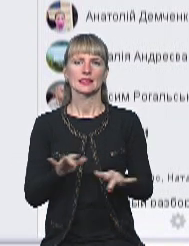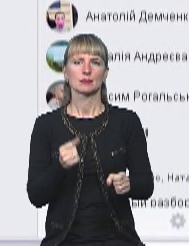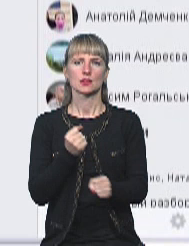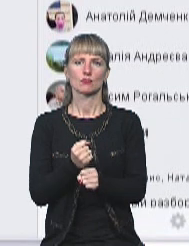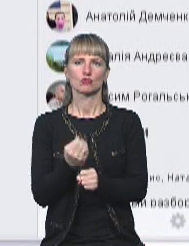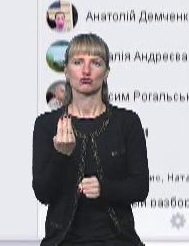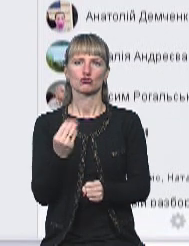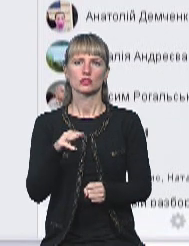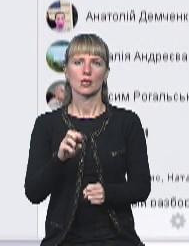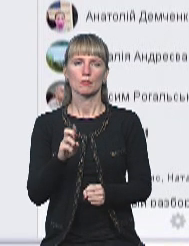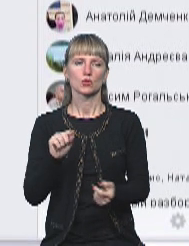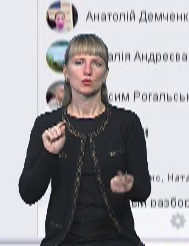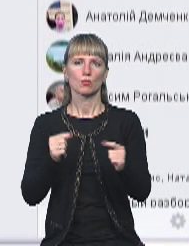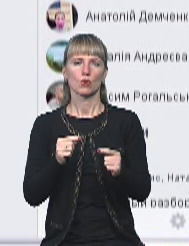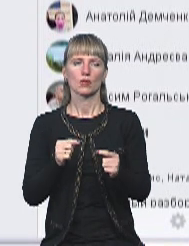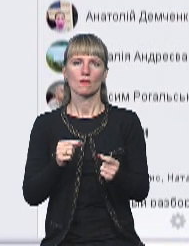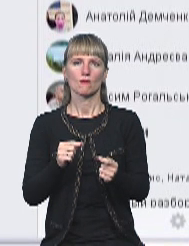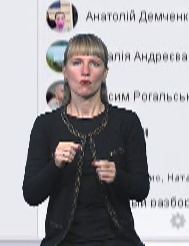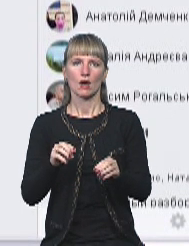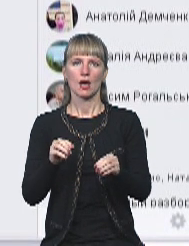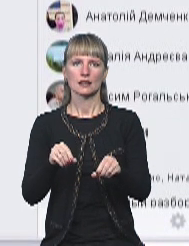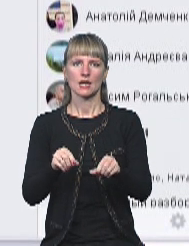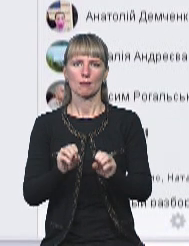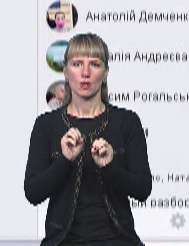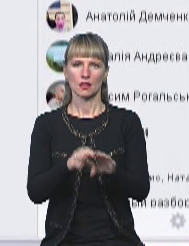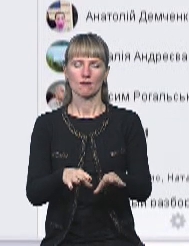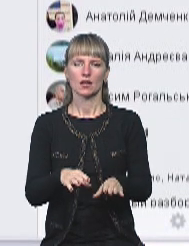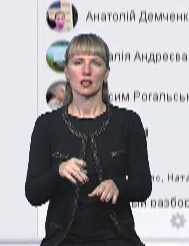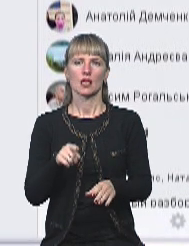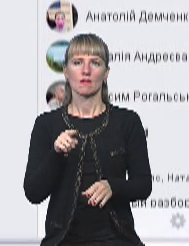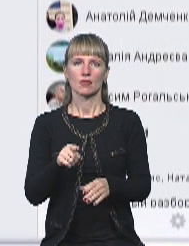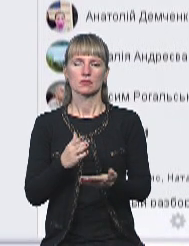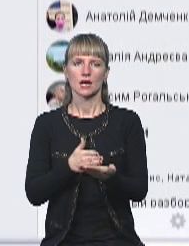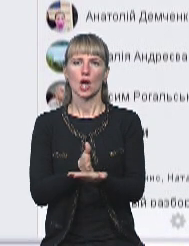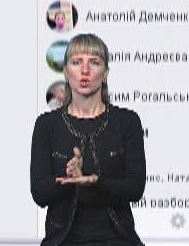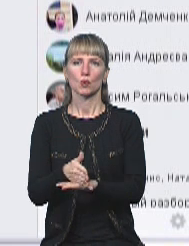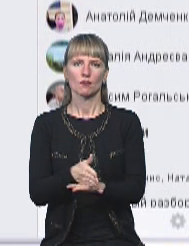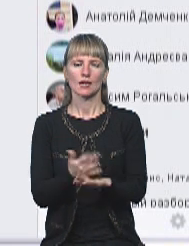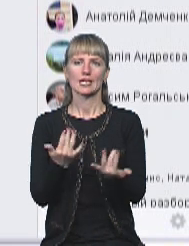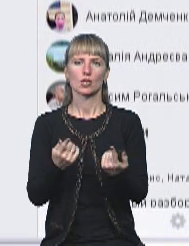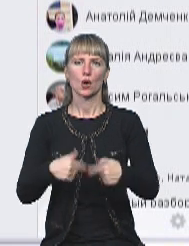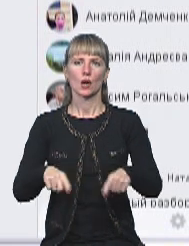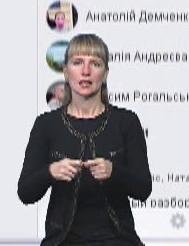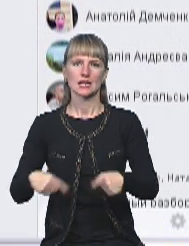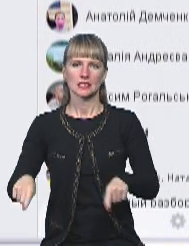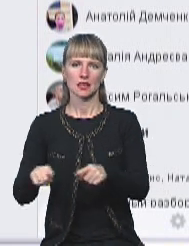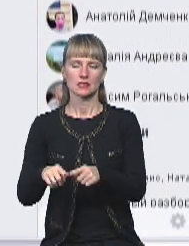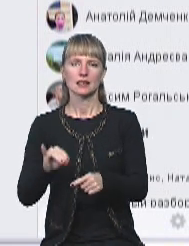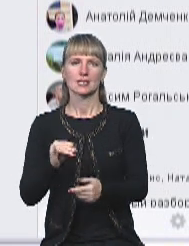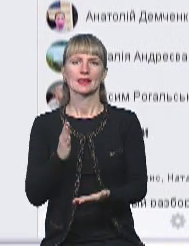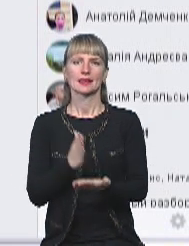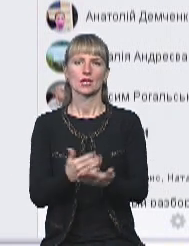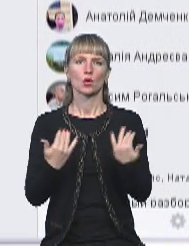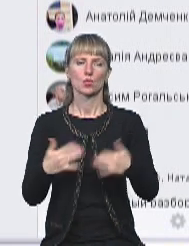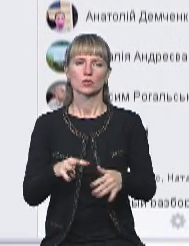штаб супротиву капітуляції. Він скоординував дії кількох організацій, і є